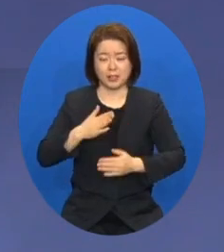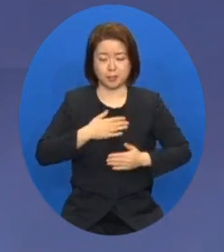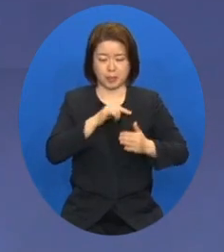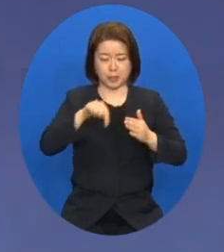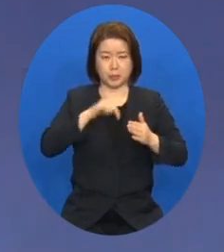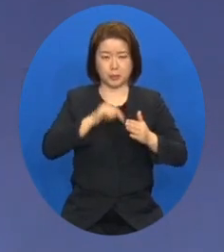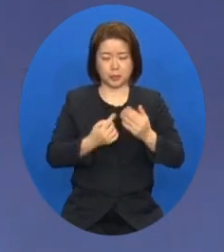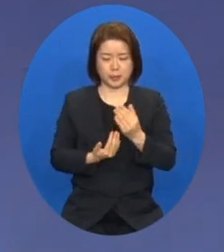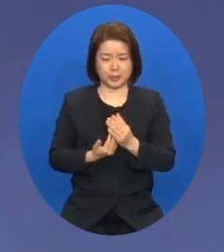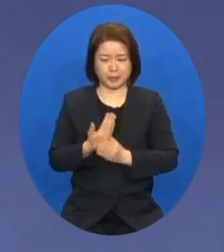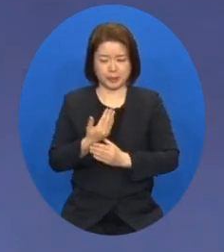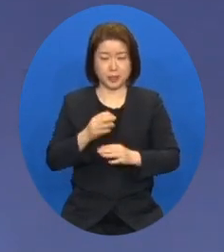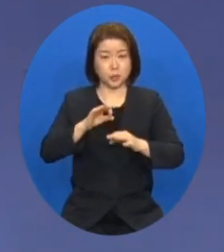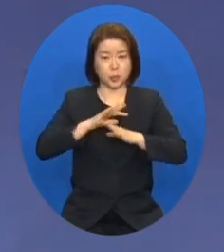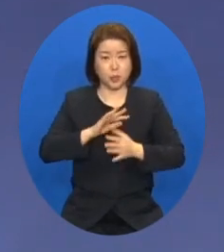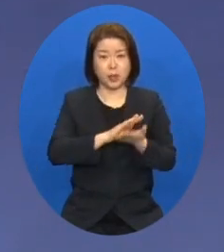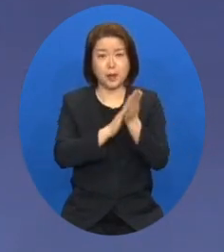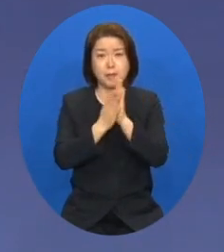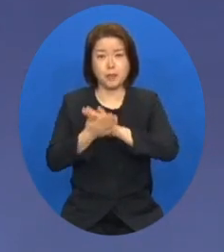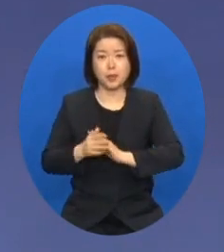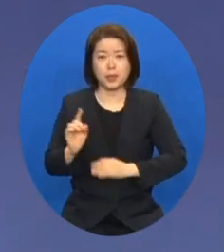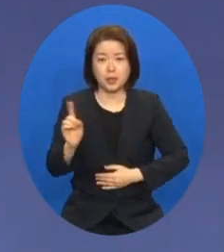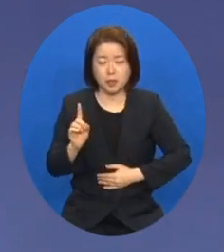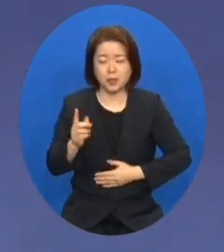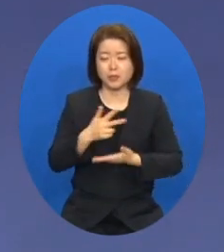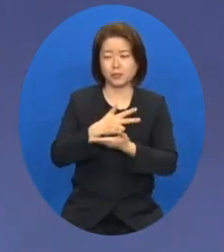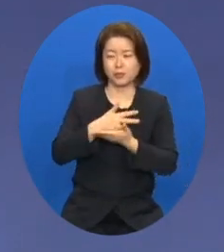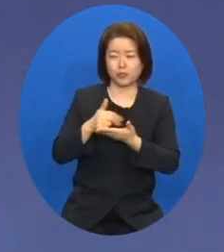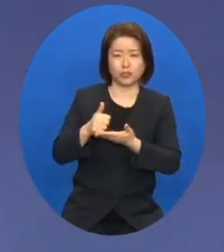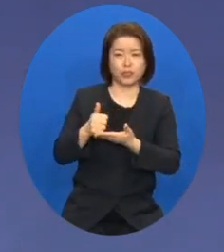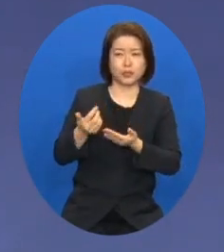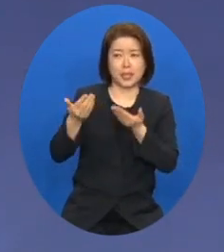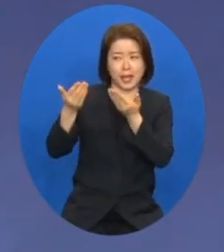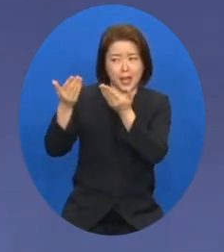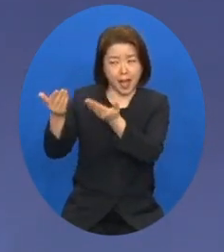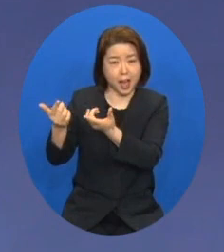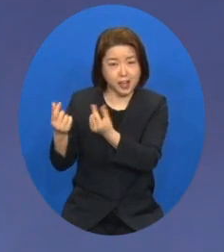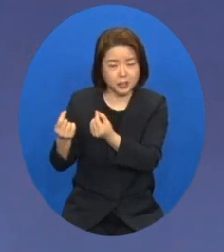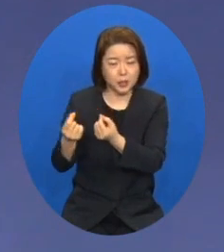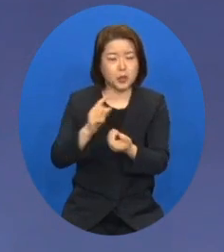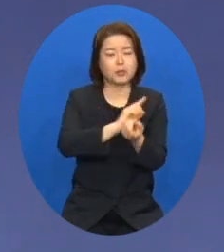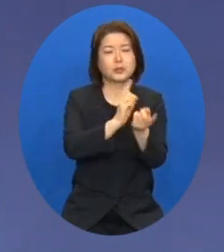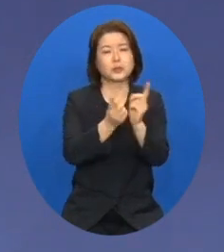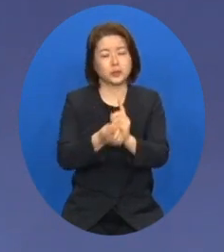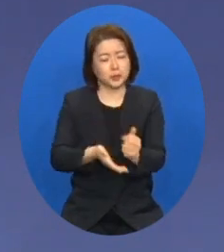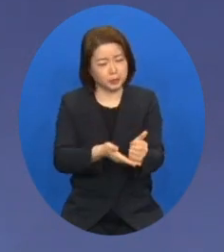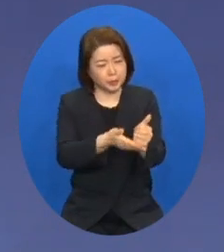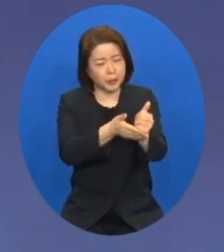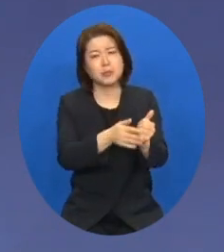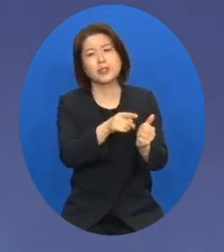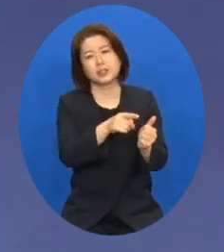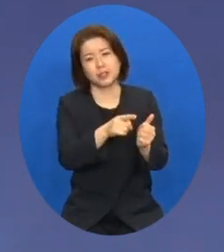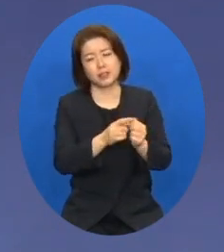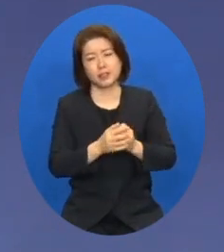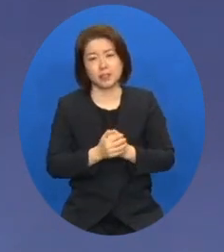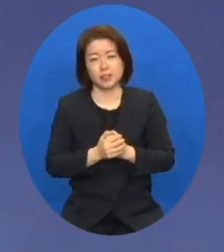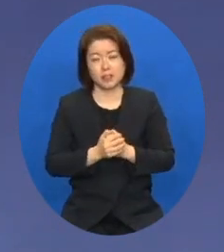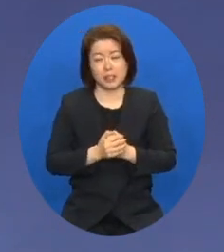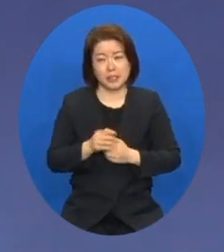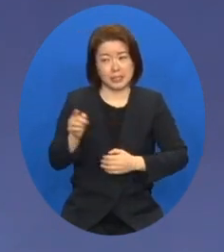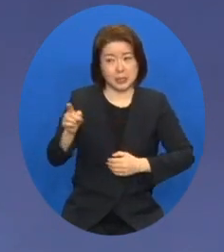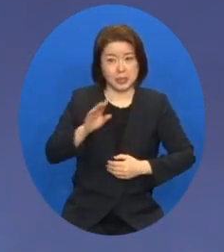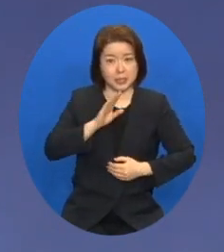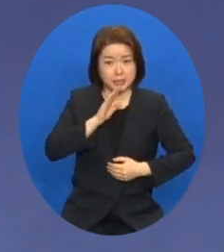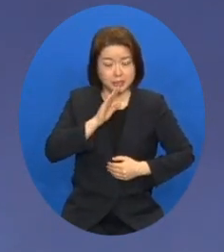일어나는 가장 놀라운 변화는 주님께 하듯이 서로를 섬기는 것 입니다 그가 예수님을 정말